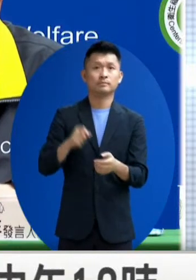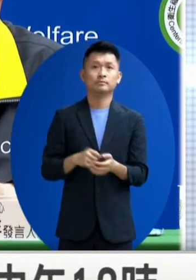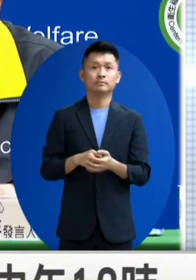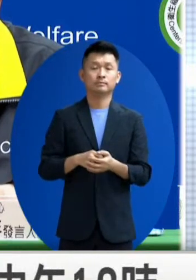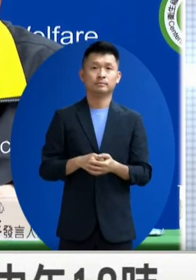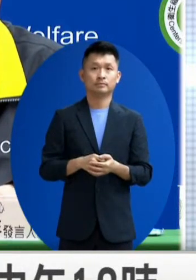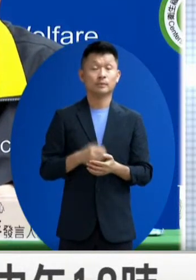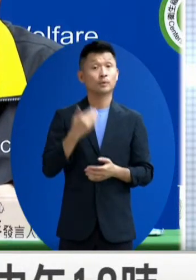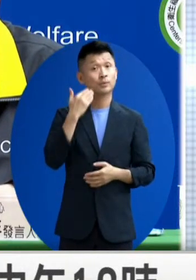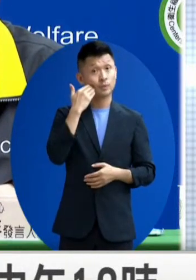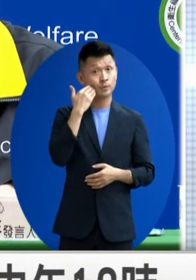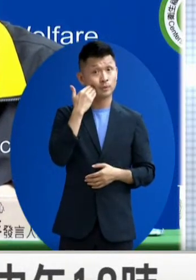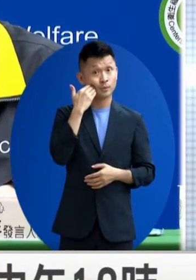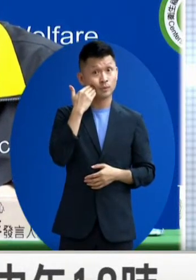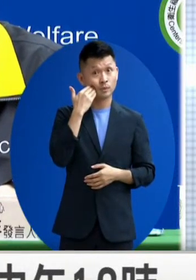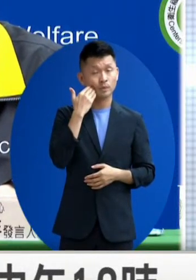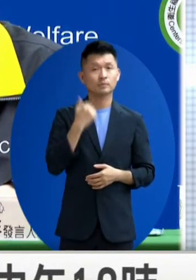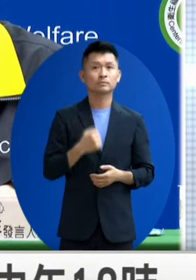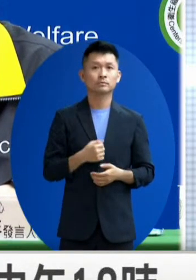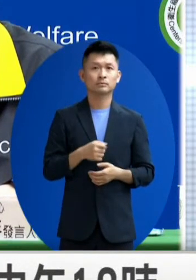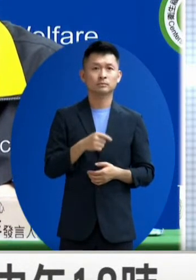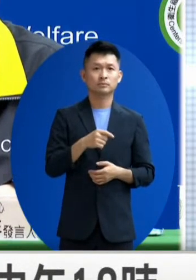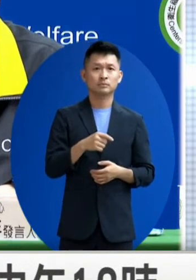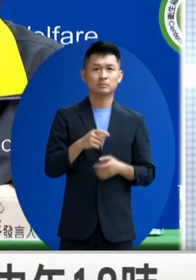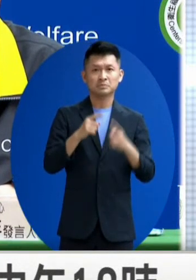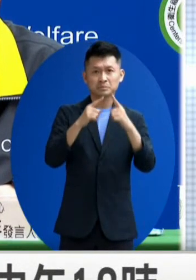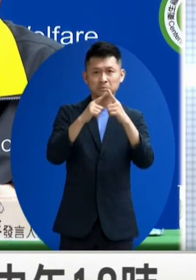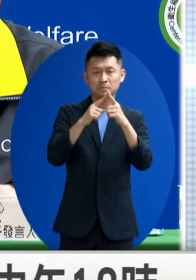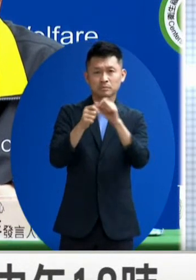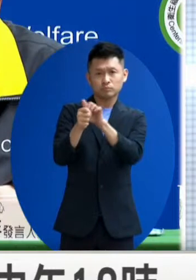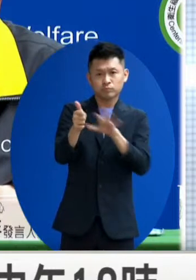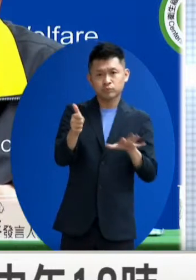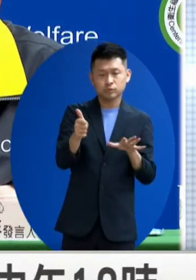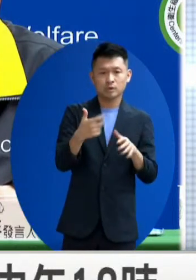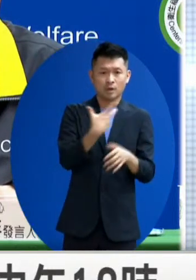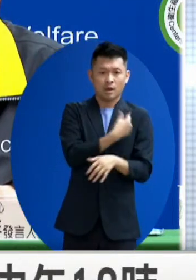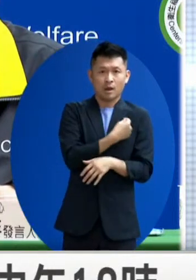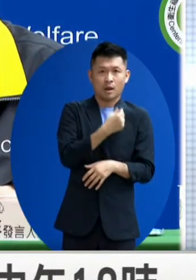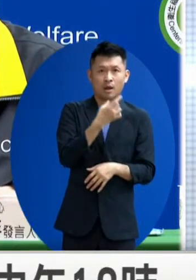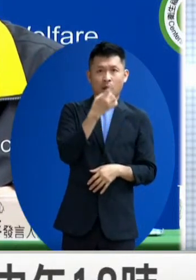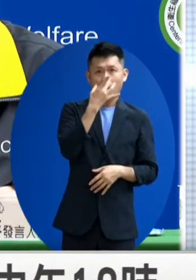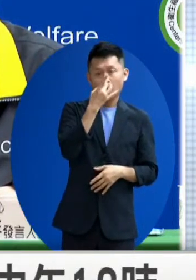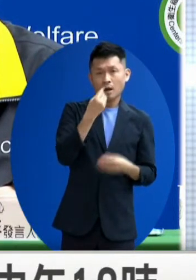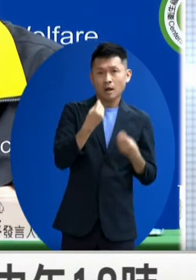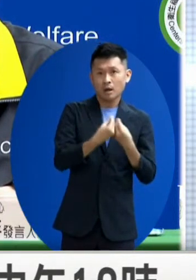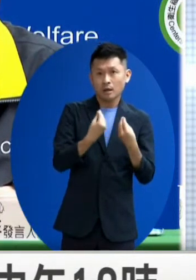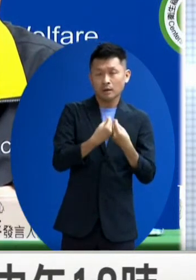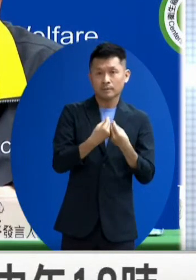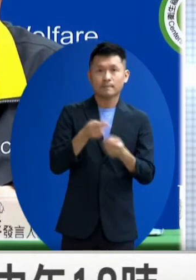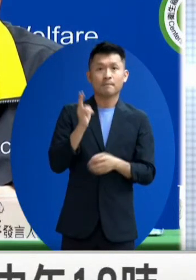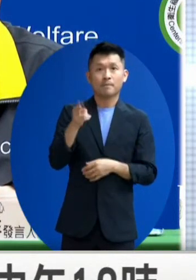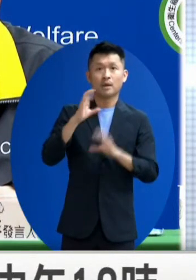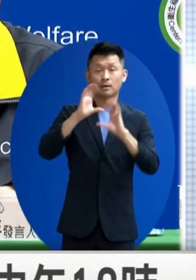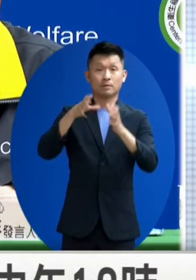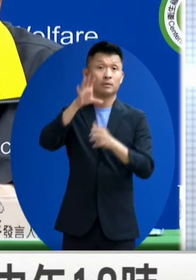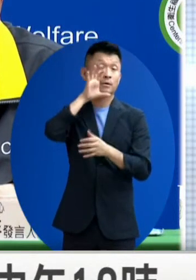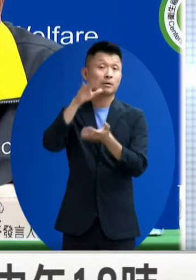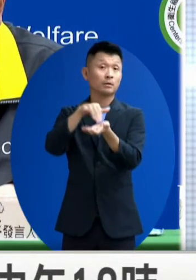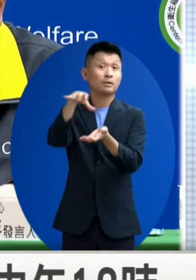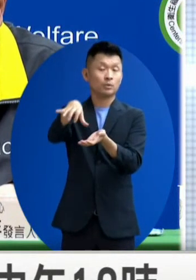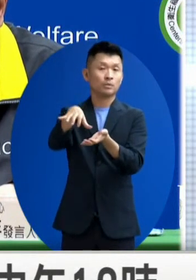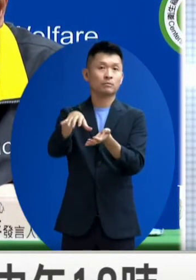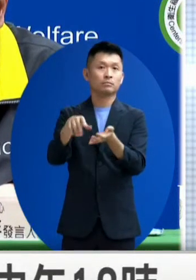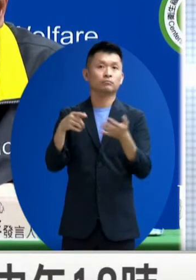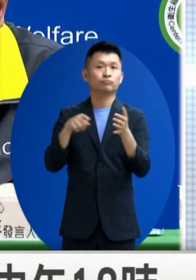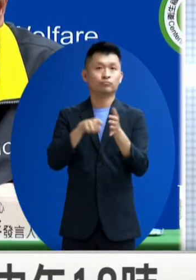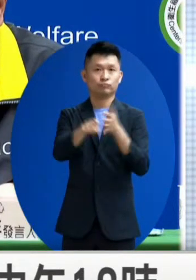人有受到这样的影响、哦、那本署已经责成这个国泰医院就是为本专